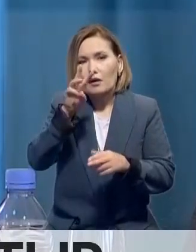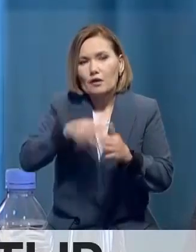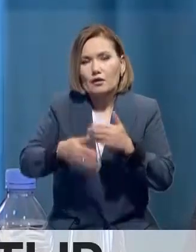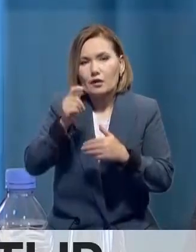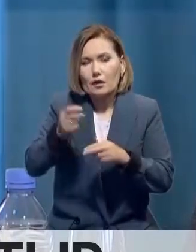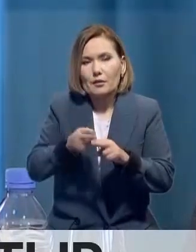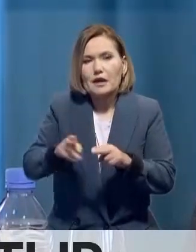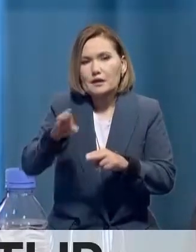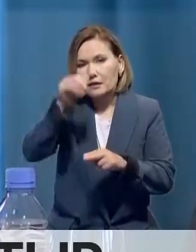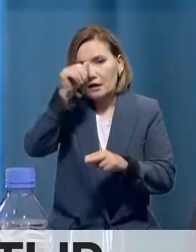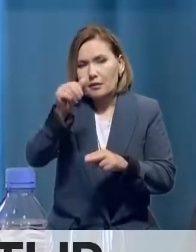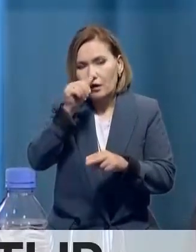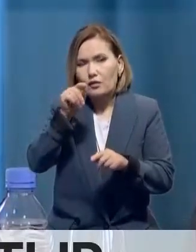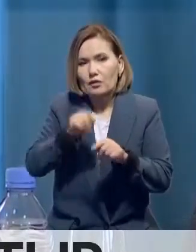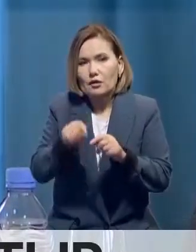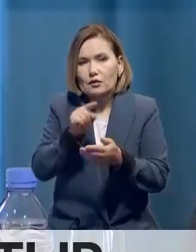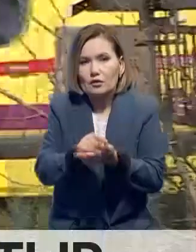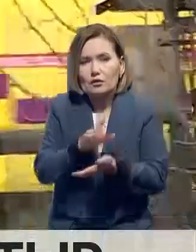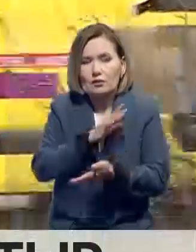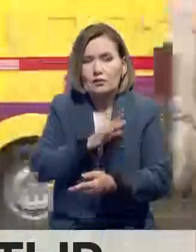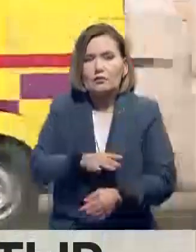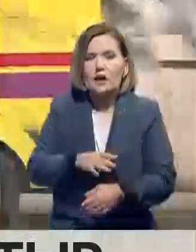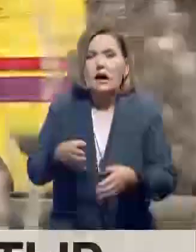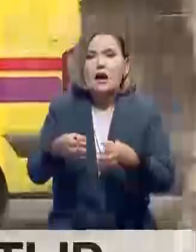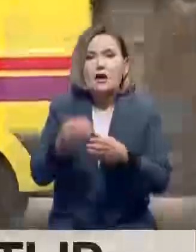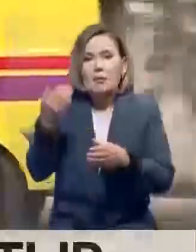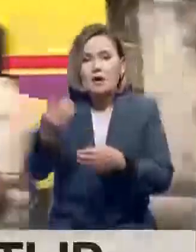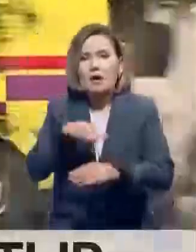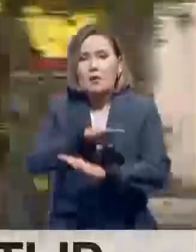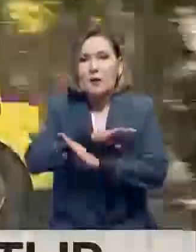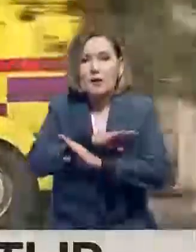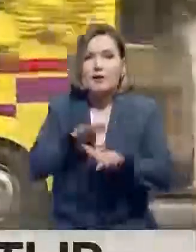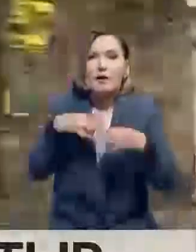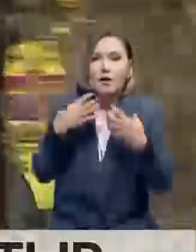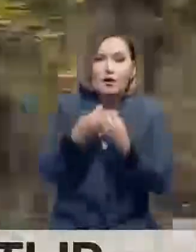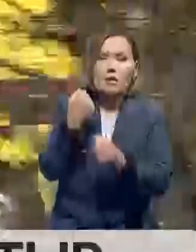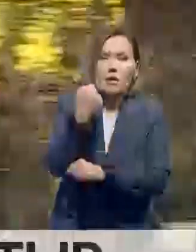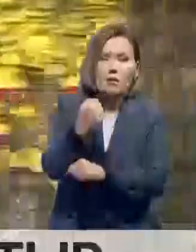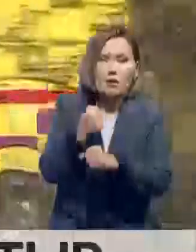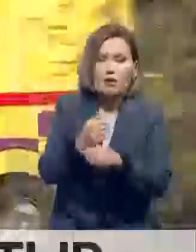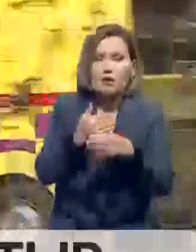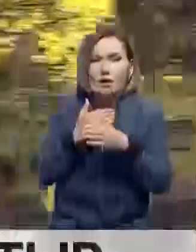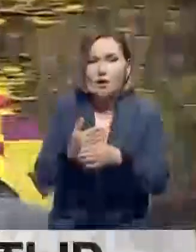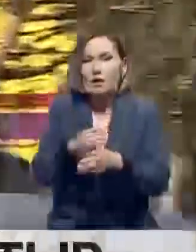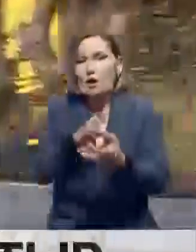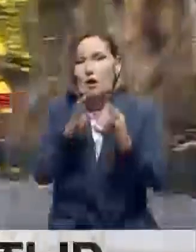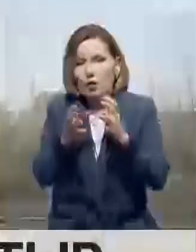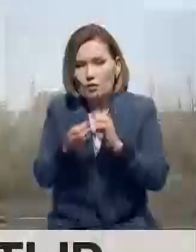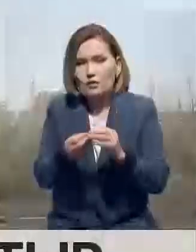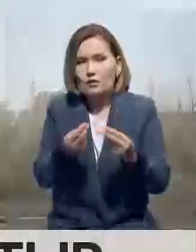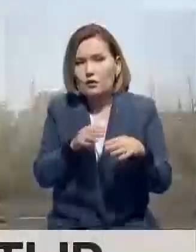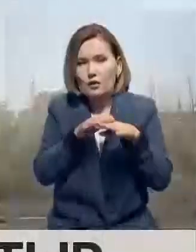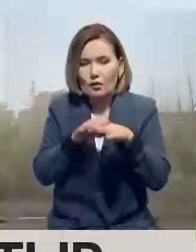биыл қыркүйек айында жүргізілуі тиіс еді. Компания қаза тапқан кеншілердің отбасына өтемақы ретінде 10 жылдық айлығын бір жола төлеп